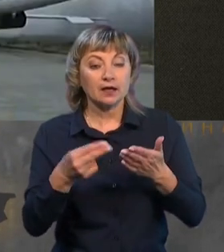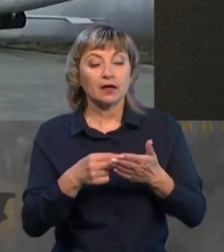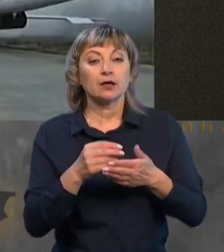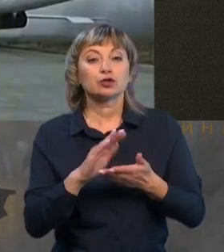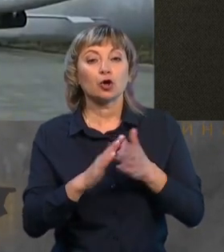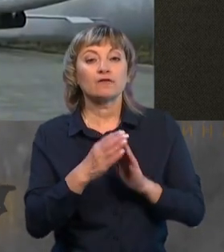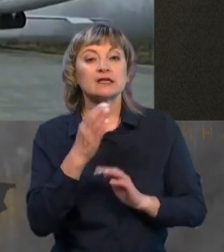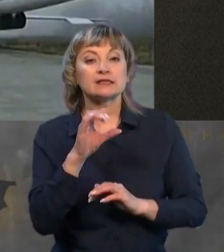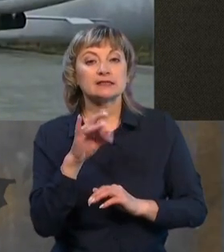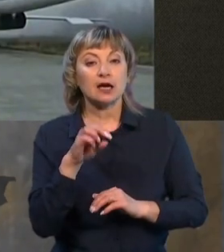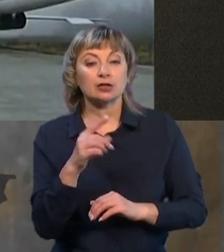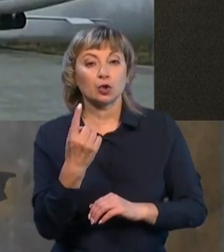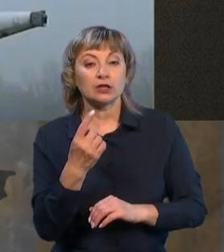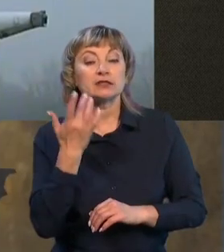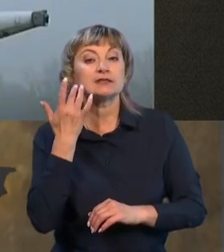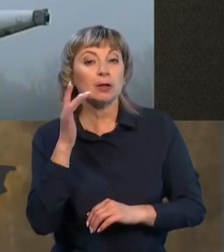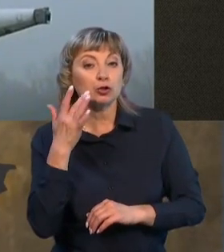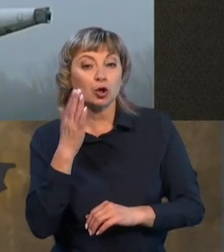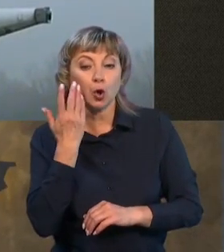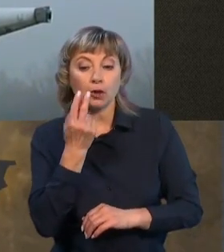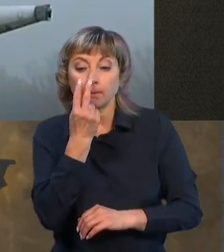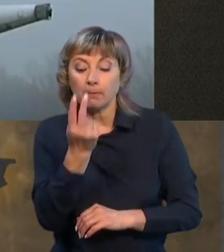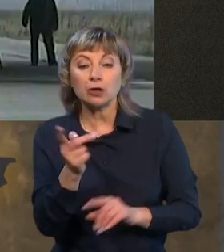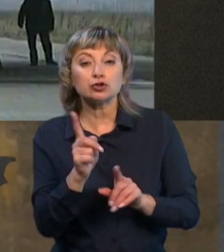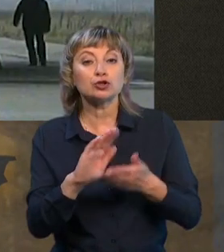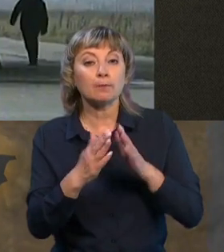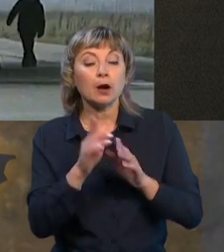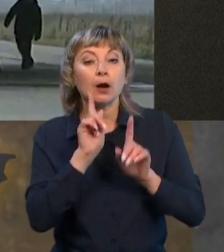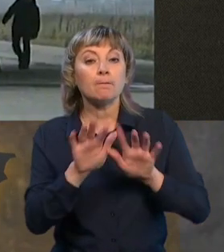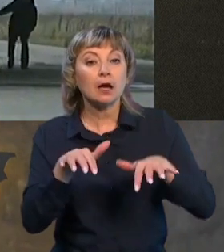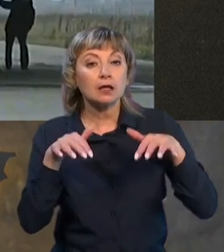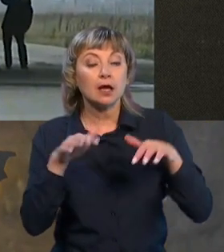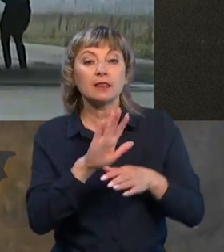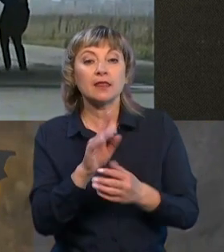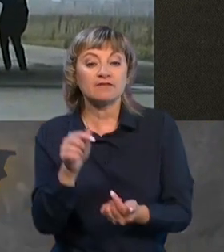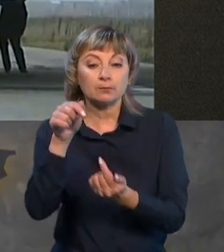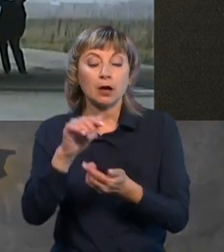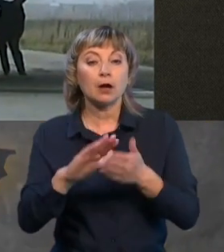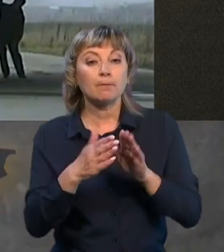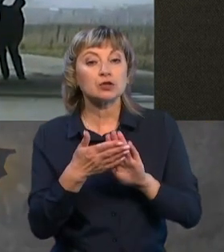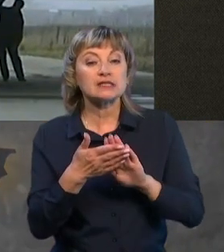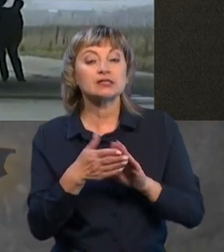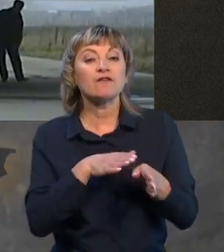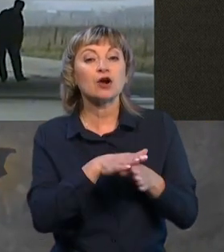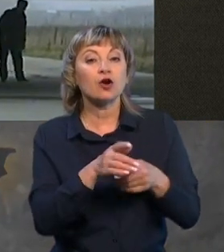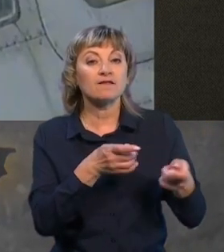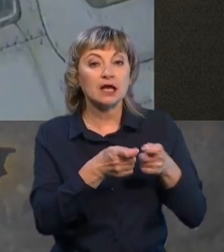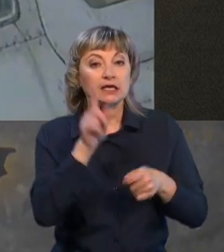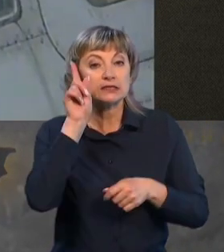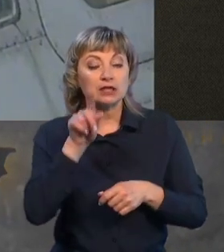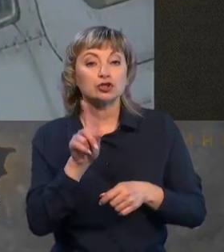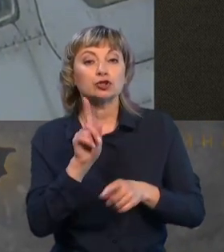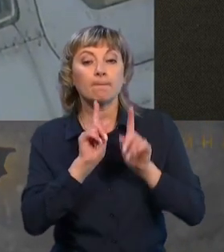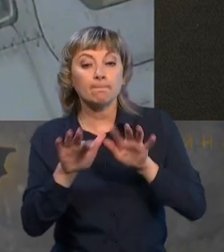1 Сполучені Штати Америки коли побачили що позиція парламенту не відповідає позиції виконавчої влади і знаючи що саме